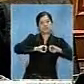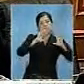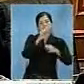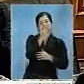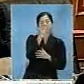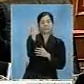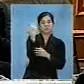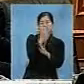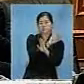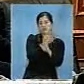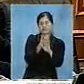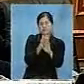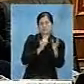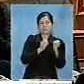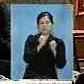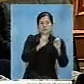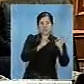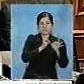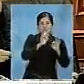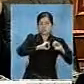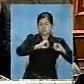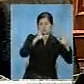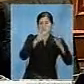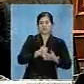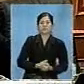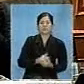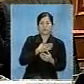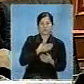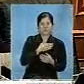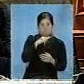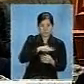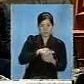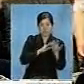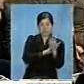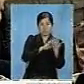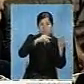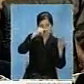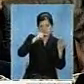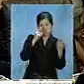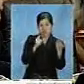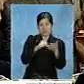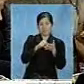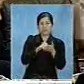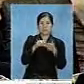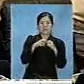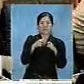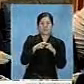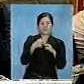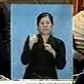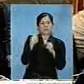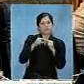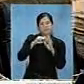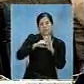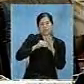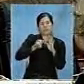าไว้ผมเองมีความเชื่อครับว่าประเทศไทยจะเดินไปข้างหน้าได้ต้องแก้ไขปัญหาเดิมที่มีอยู่